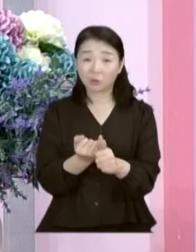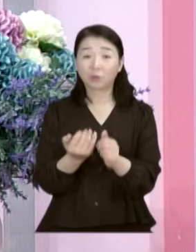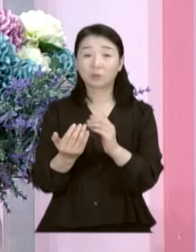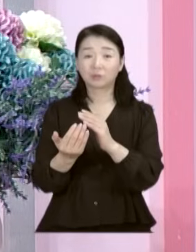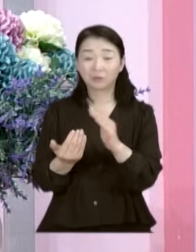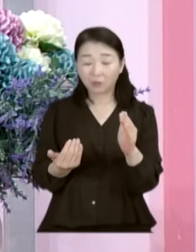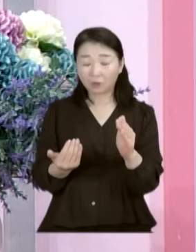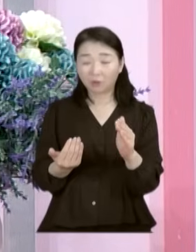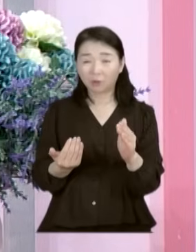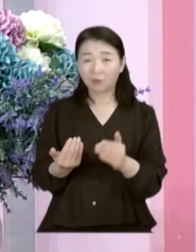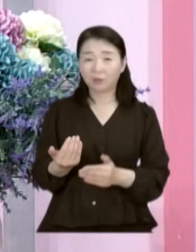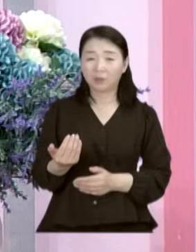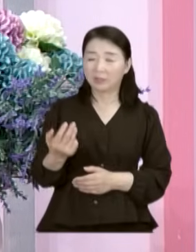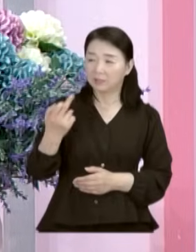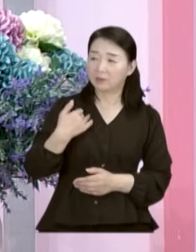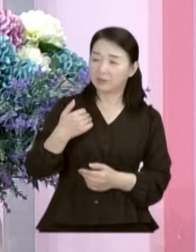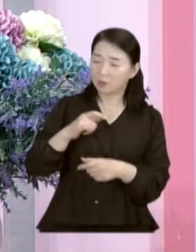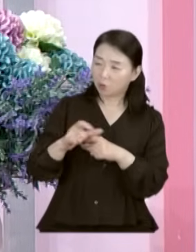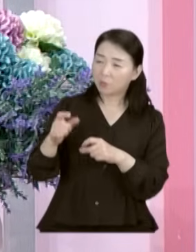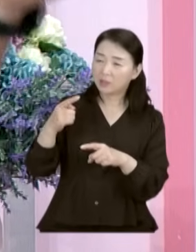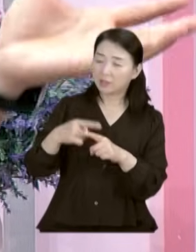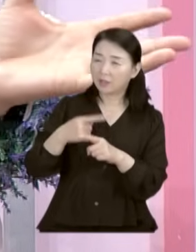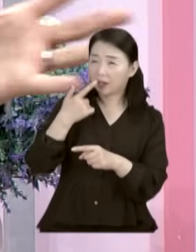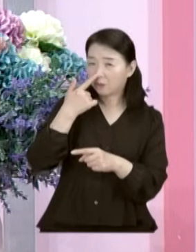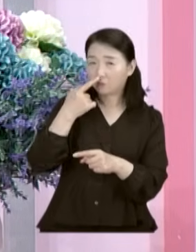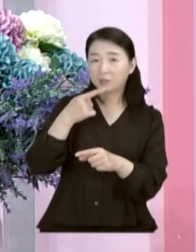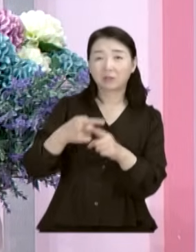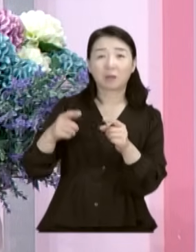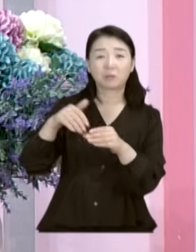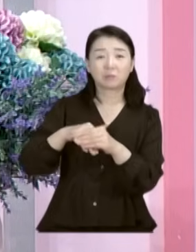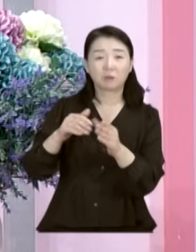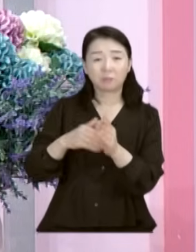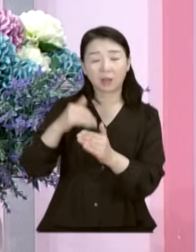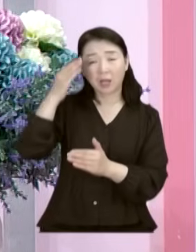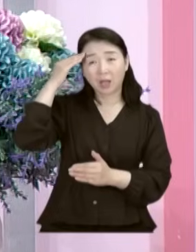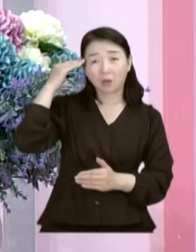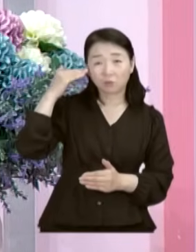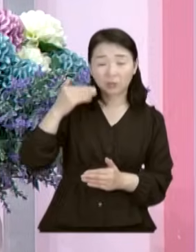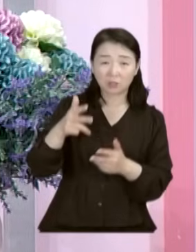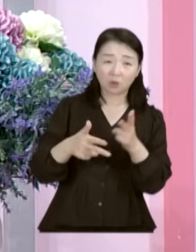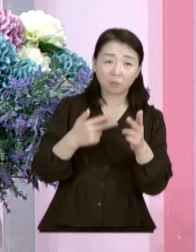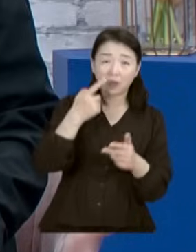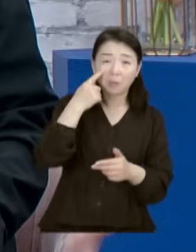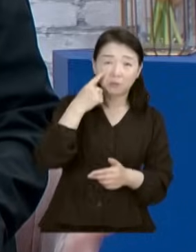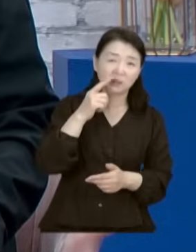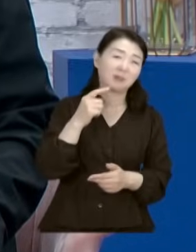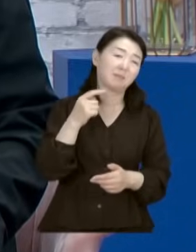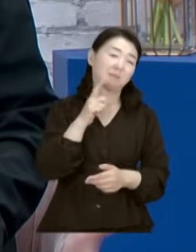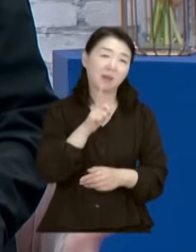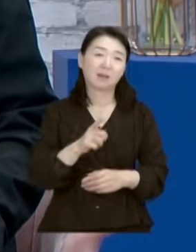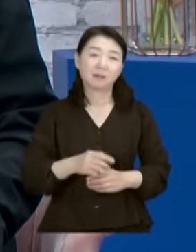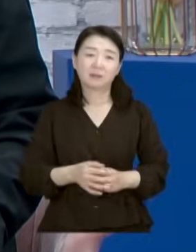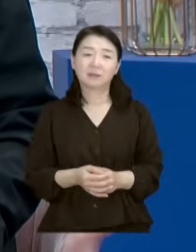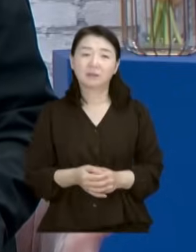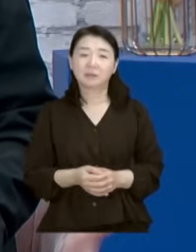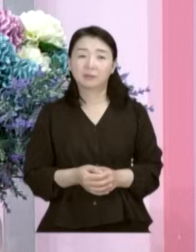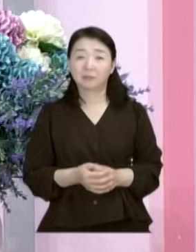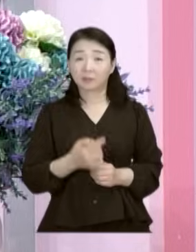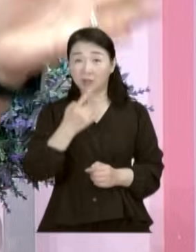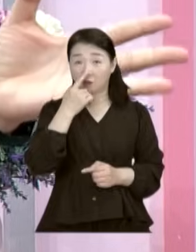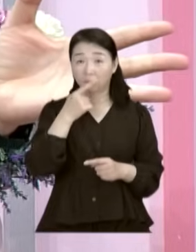전에 형이랑 저랑 같이 막 고민하고 갔다가 커피나무 심어주고 한국에서 이런 걸 하자 막 계획을 했었던 거 했었어요